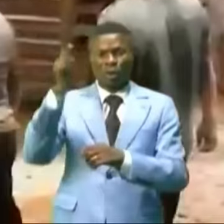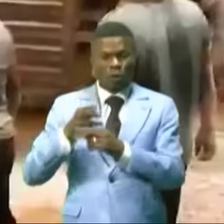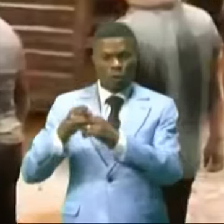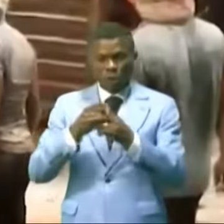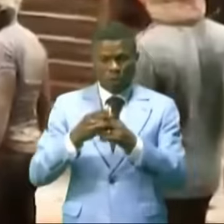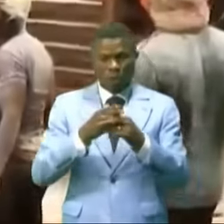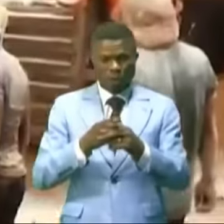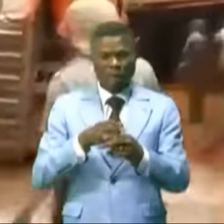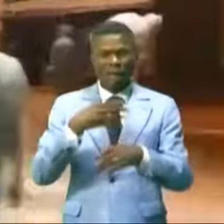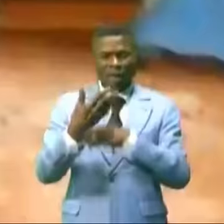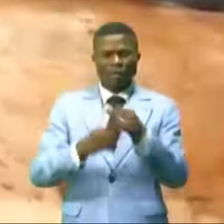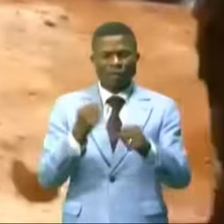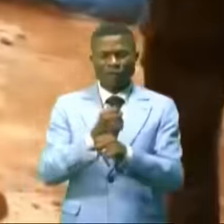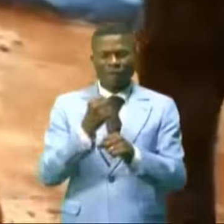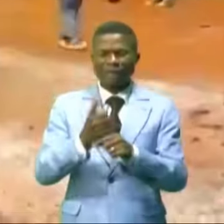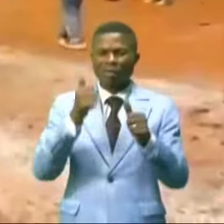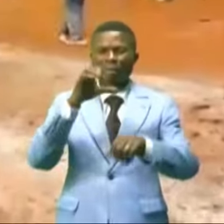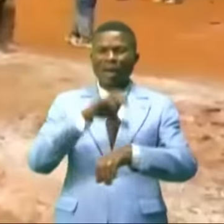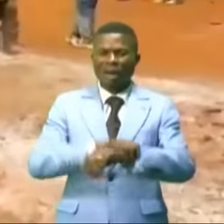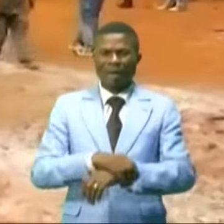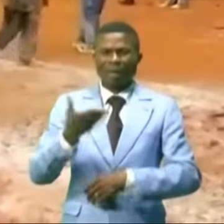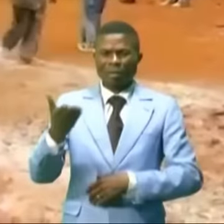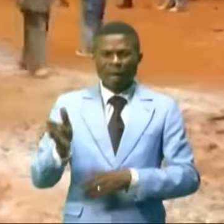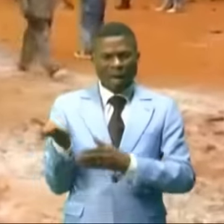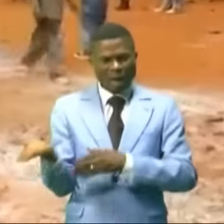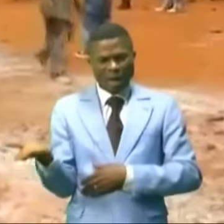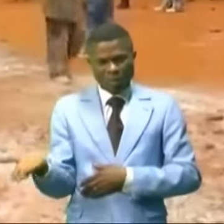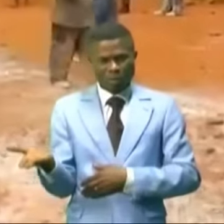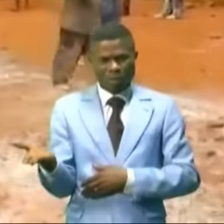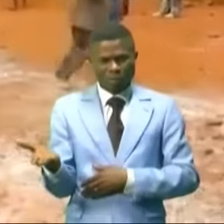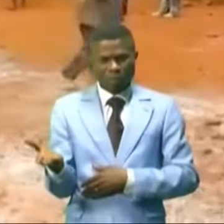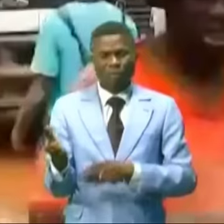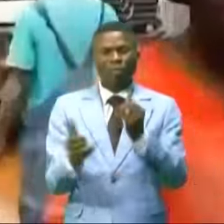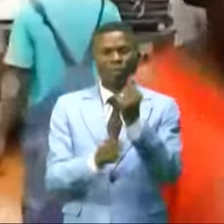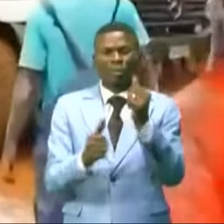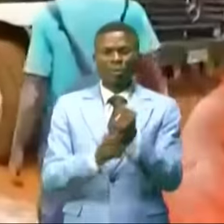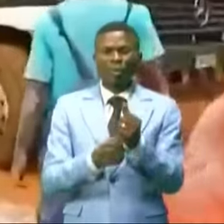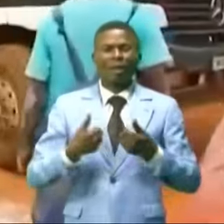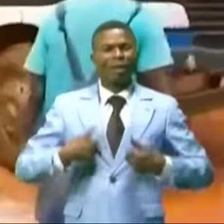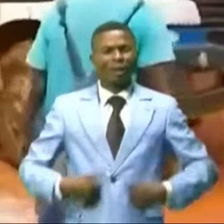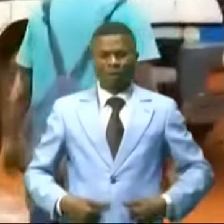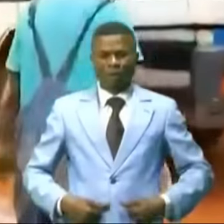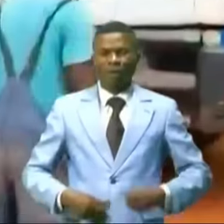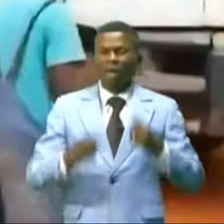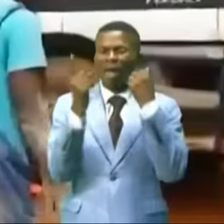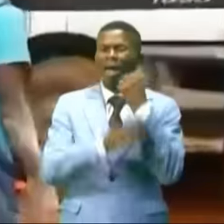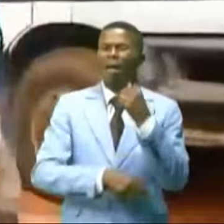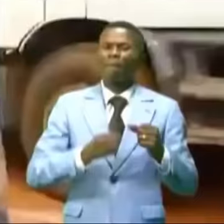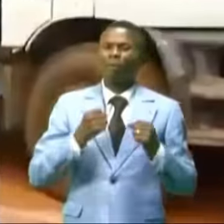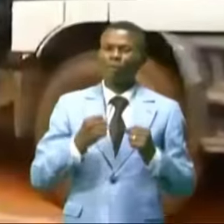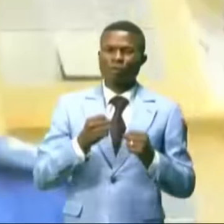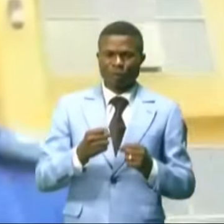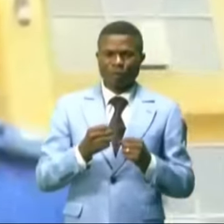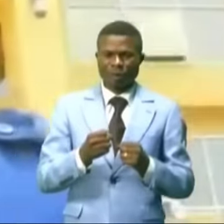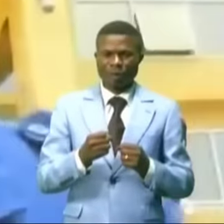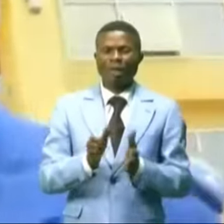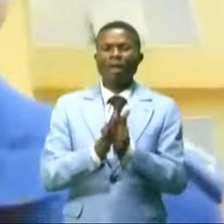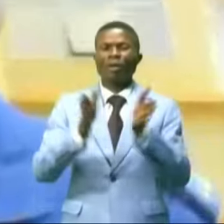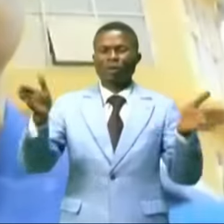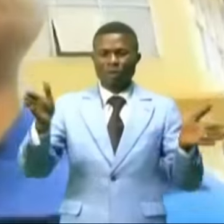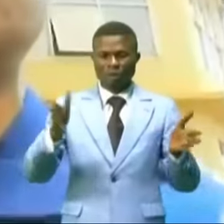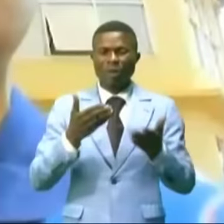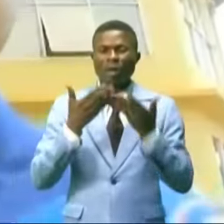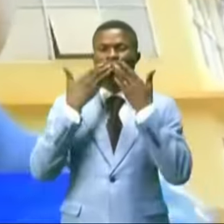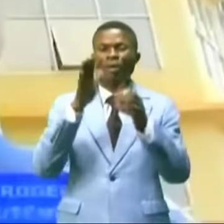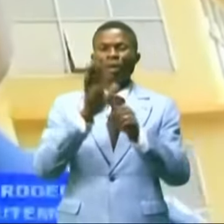viennent de réaliser ces jolis coups de filet. Tous les malfaiteurs seront toujours découragés par de punitions exemplaires, notre les maires. Nous